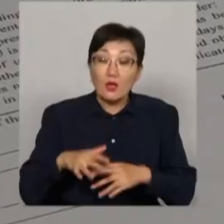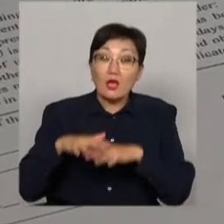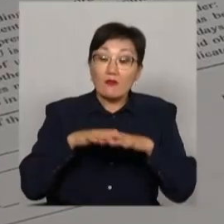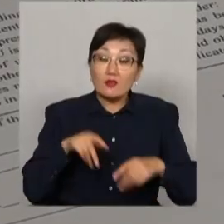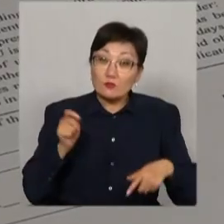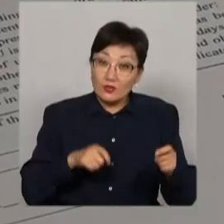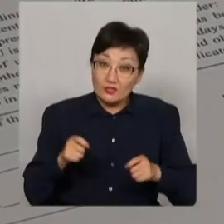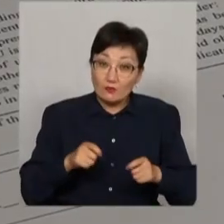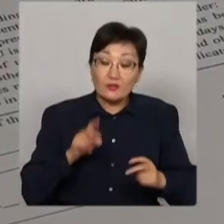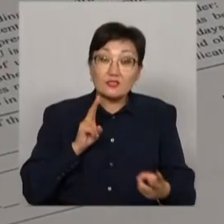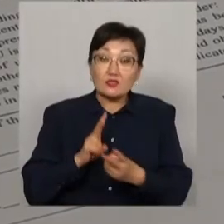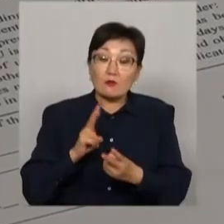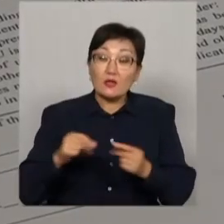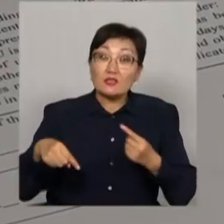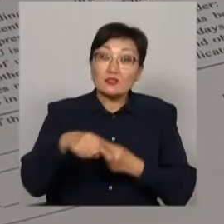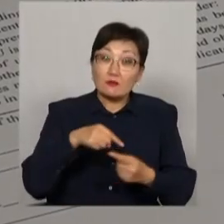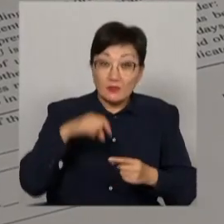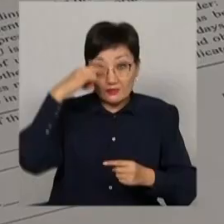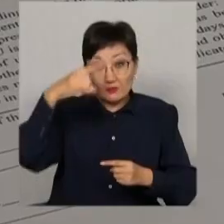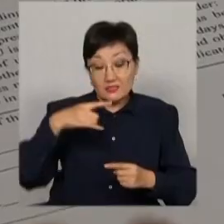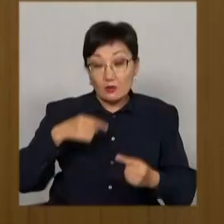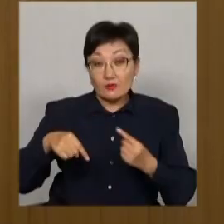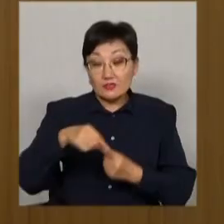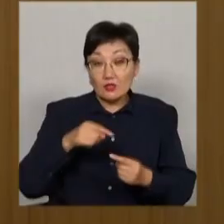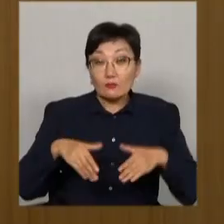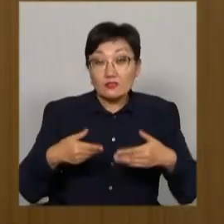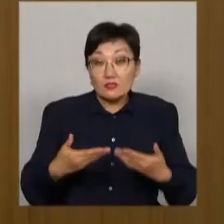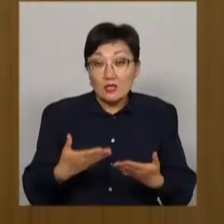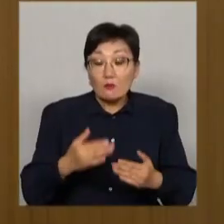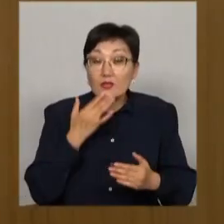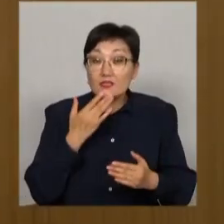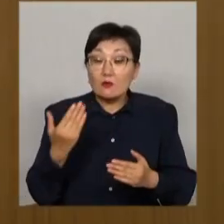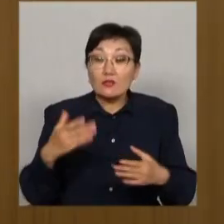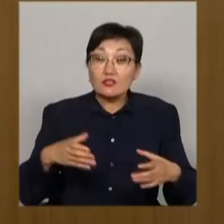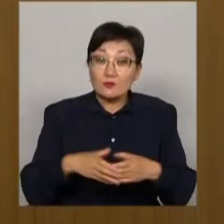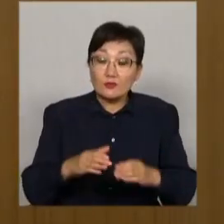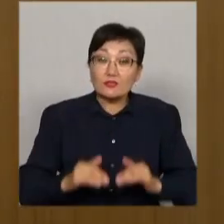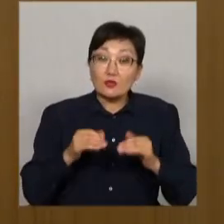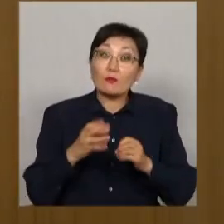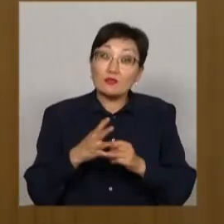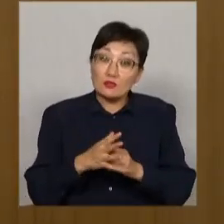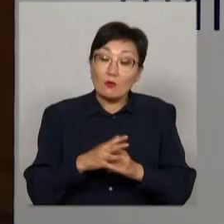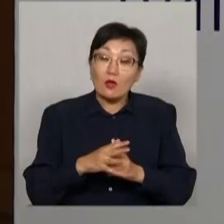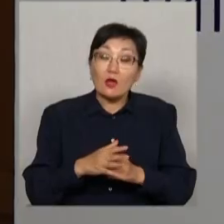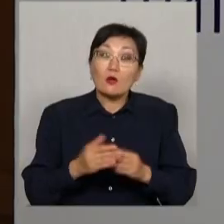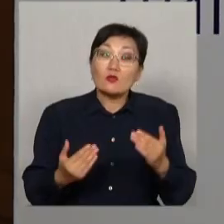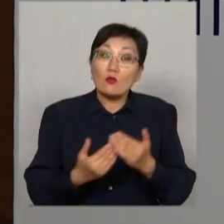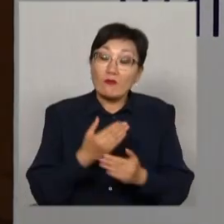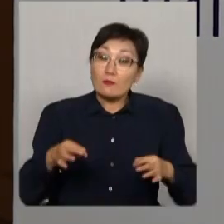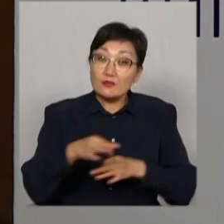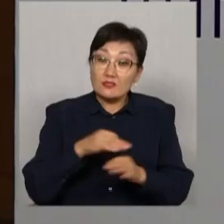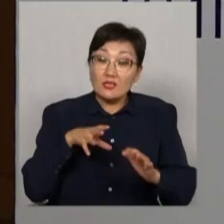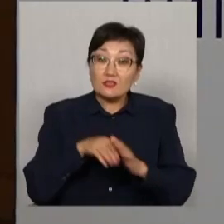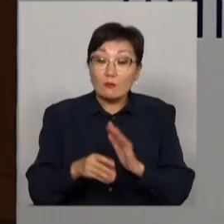инвестфоруме. На встрече деловых кругов отечественные предприниматели предложили иностранным инвесторам свыше 15 инновационных проектов, 9